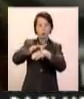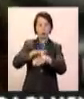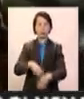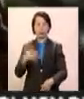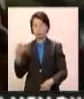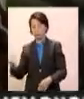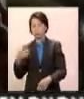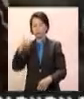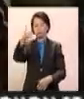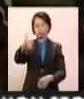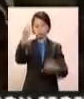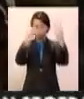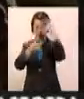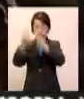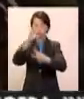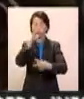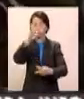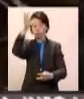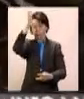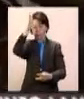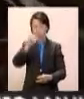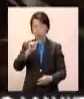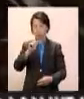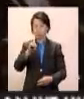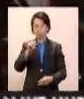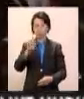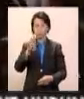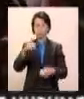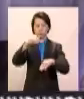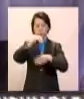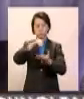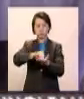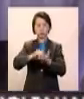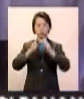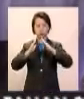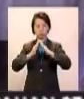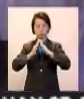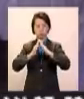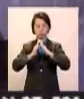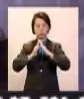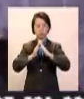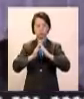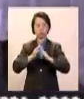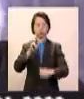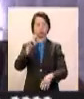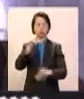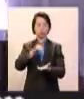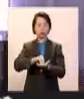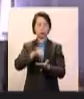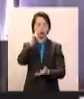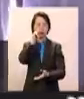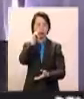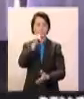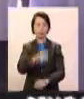Beliau menziarahi ibu bapa Allahyarham Muhammad Adib di rumah mereka di Kampung Tebengau, Kuala Kedah.